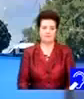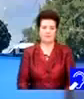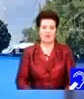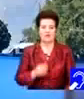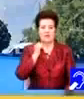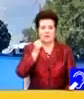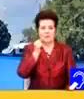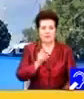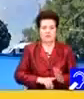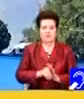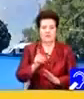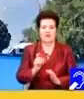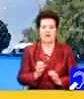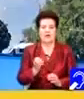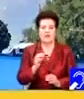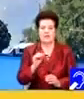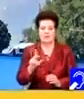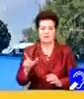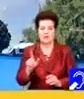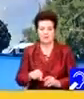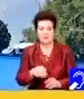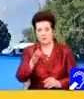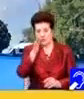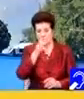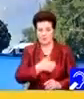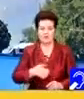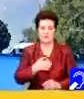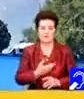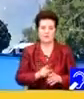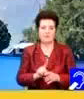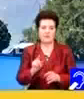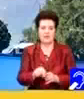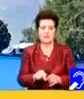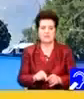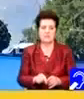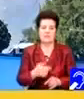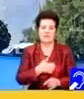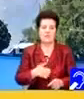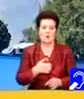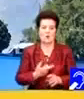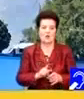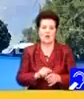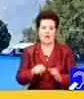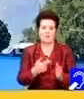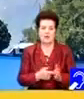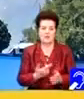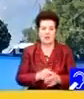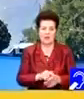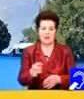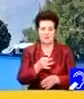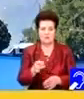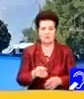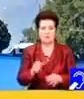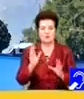De mâine se înceapă o nouă etapă pentru municipiul Chișinău. Asta își doresc mai mari țări de la viitorul edil al capitalei. Președintele Republicii Moldova și